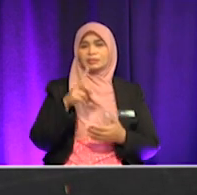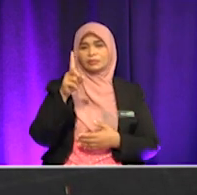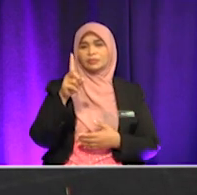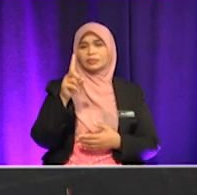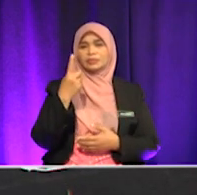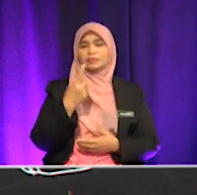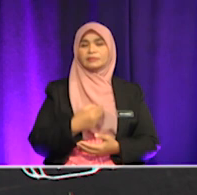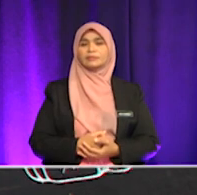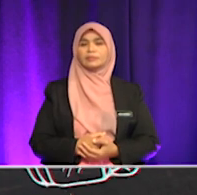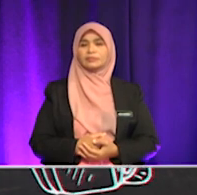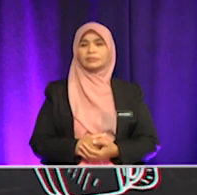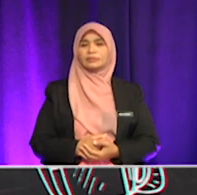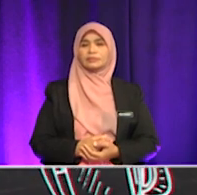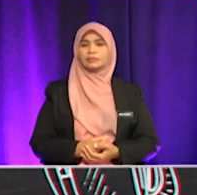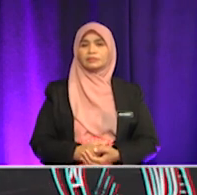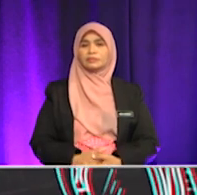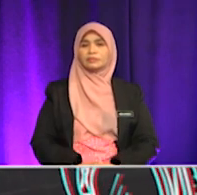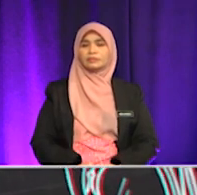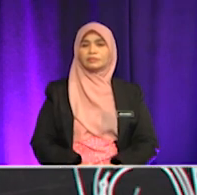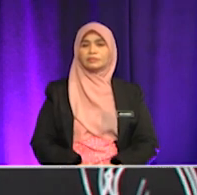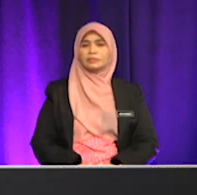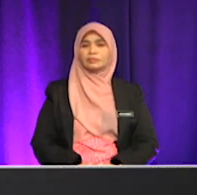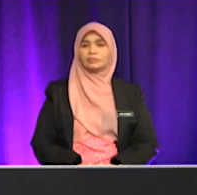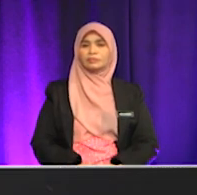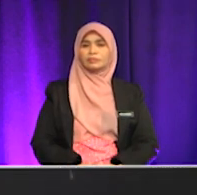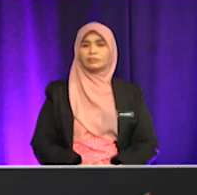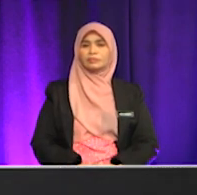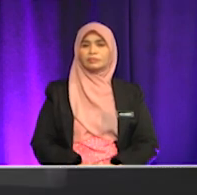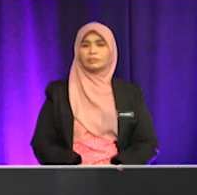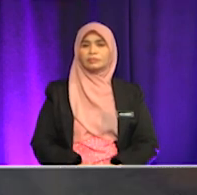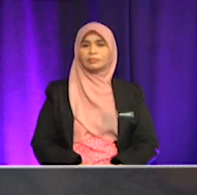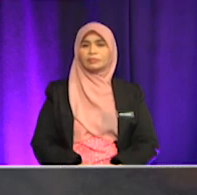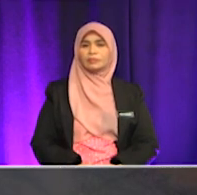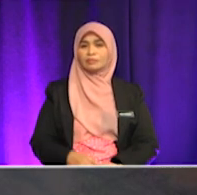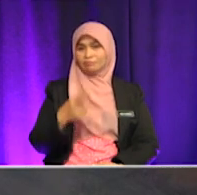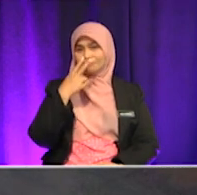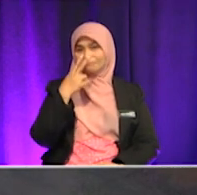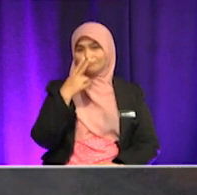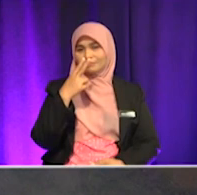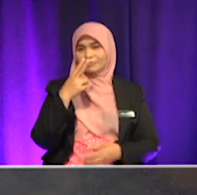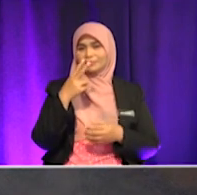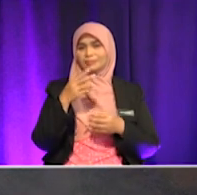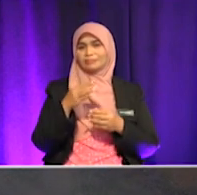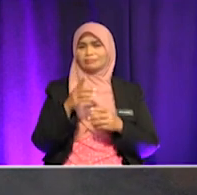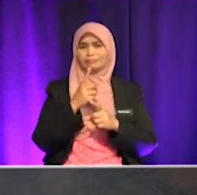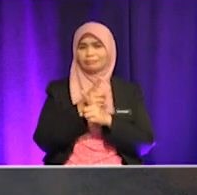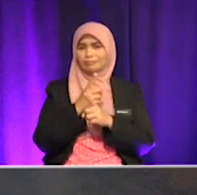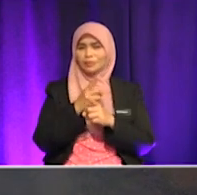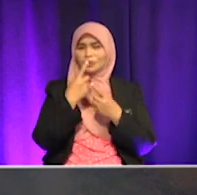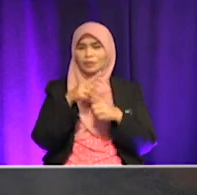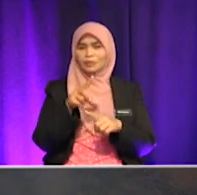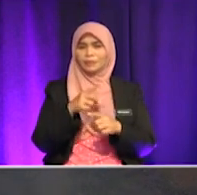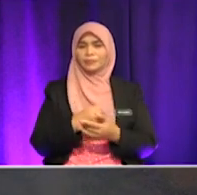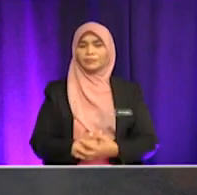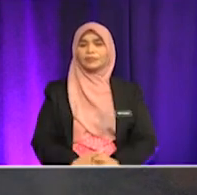Baik. Okey, tekun nampaknya Ifan, diorang tu jawab soalan, Ifan. Betul, nampaknya tekun masing-masing. Nadwa, Adlina,